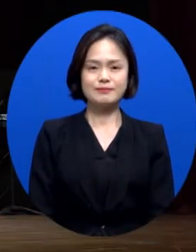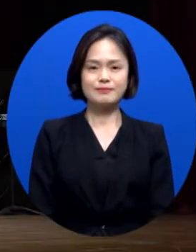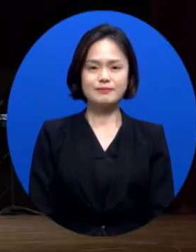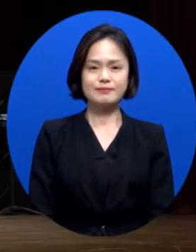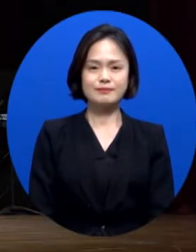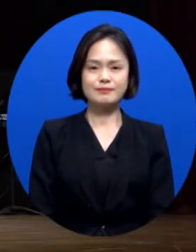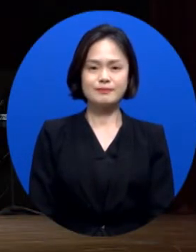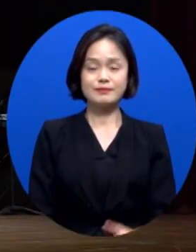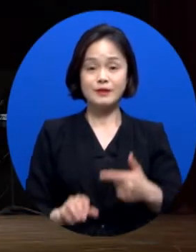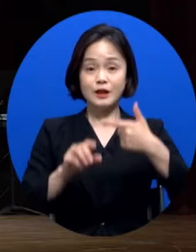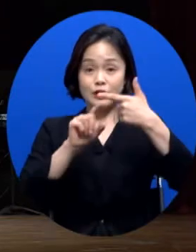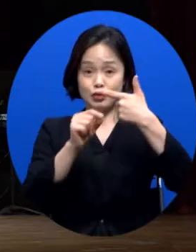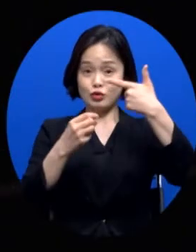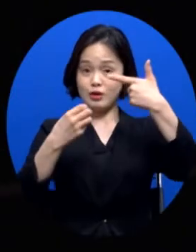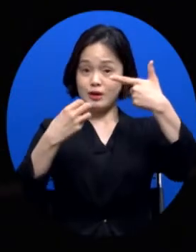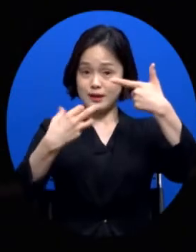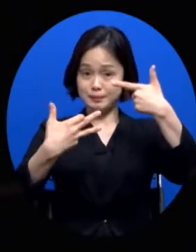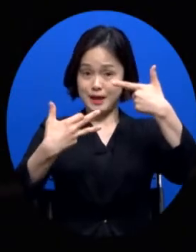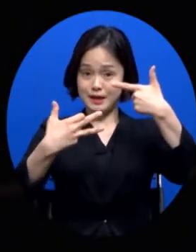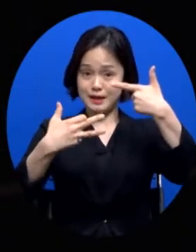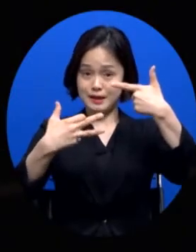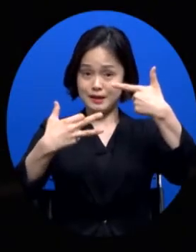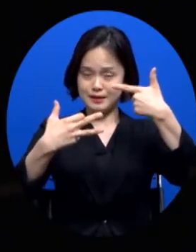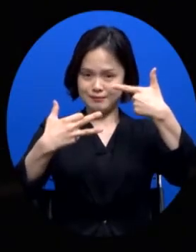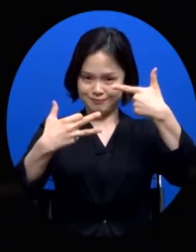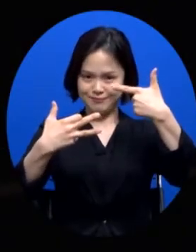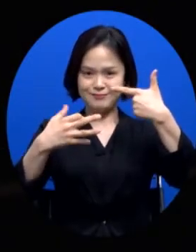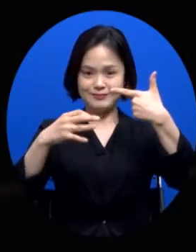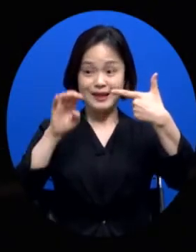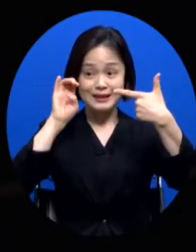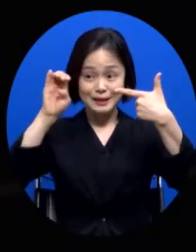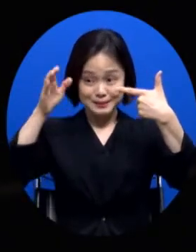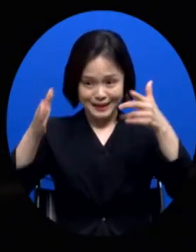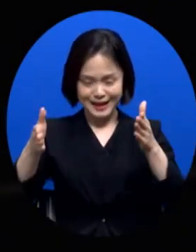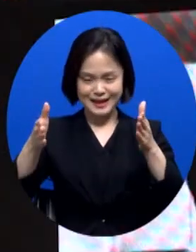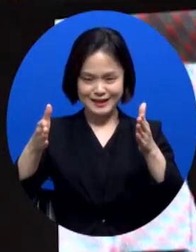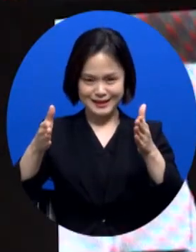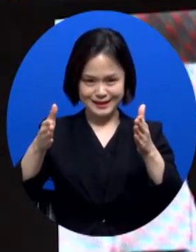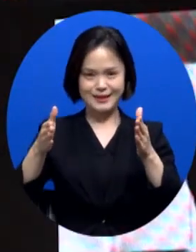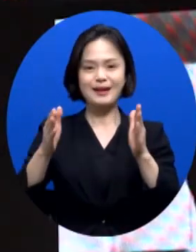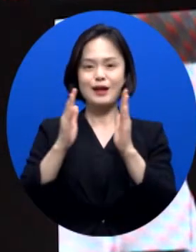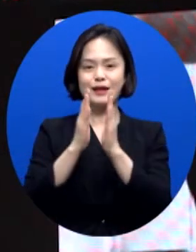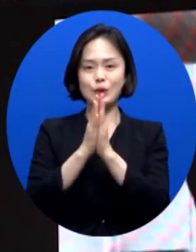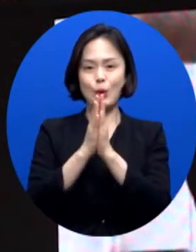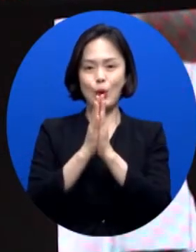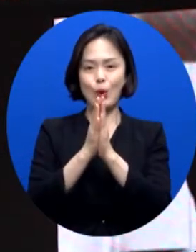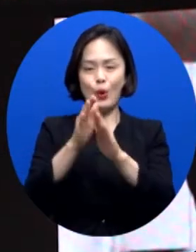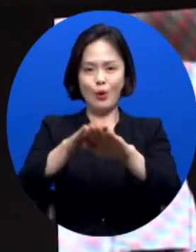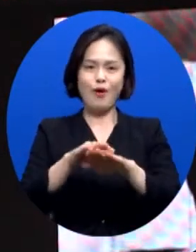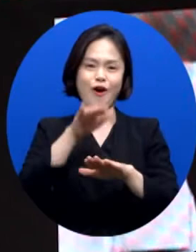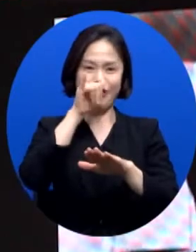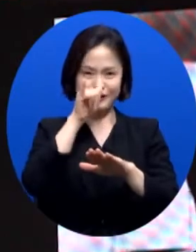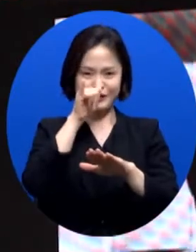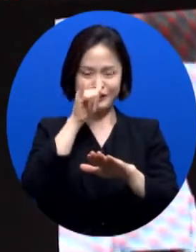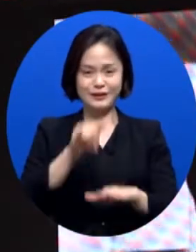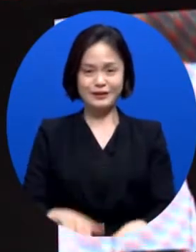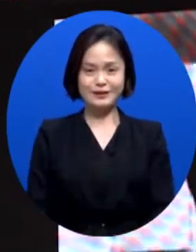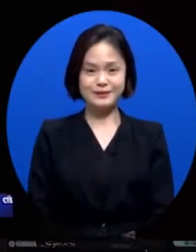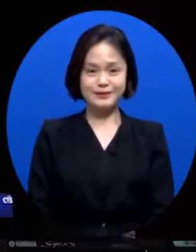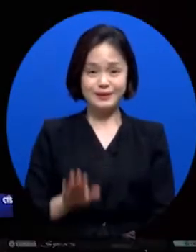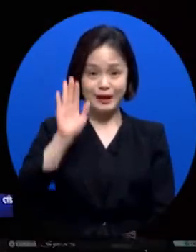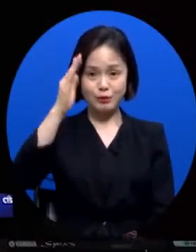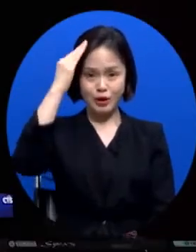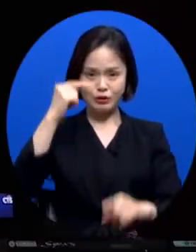오는 18일, 40일간의 대장정을 마무리하는 부흥 어게인. 새로운 형식의 기도운동이 불씨가 되어